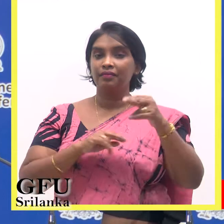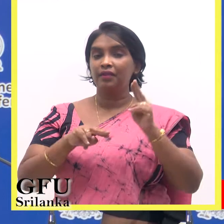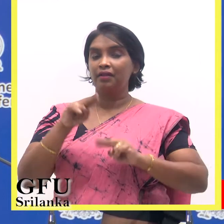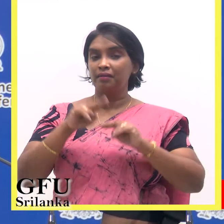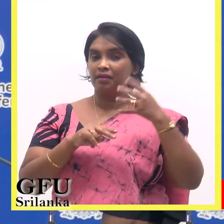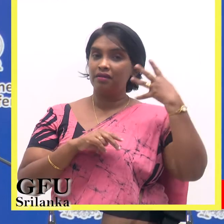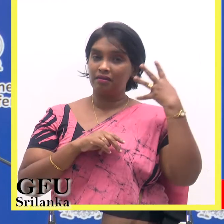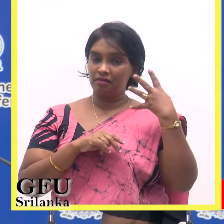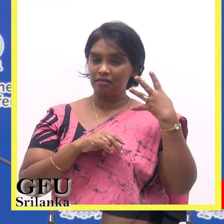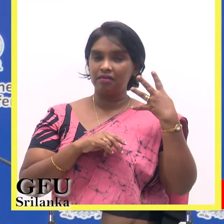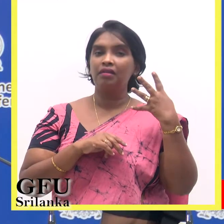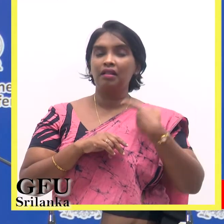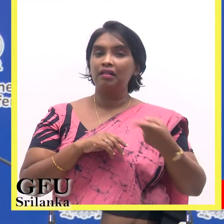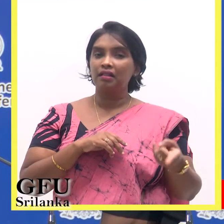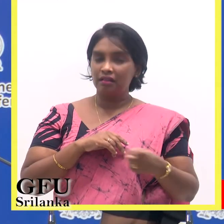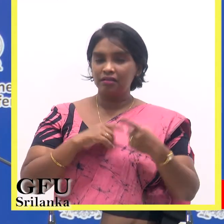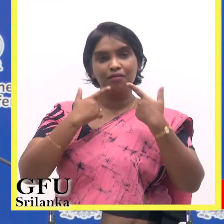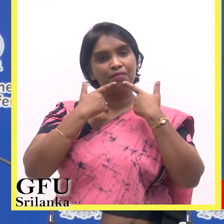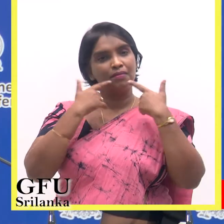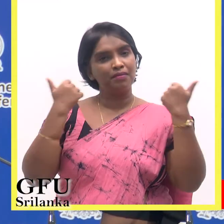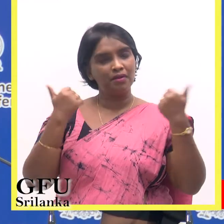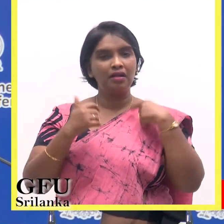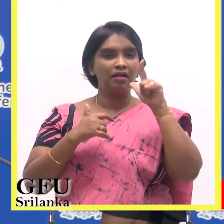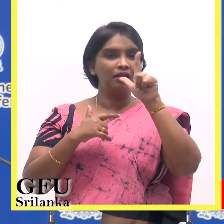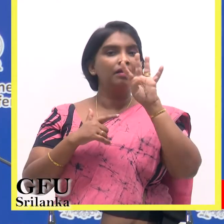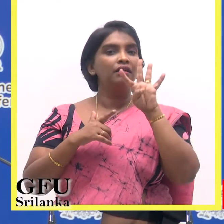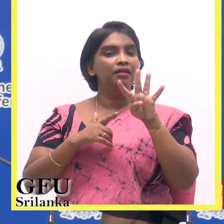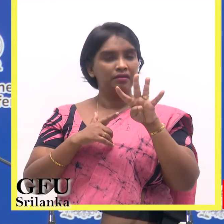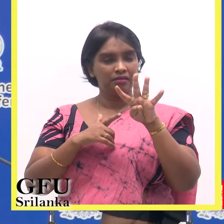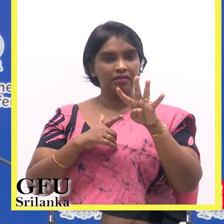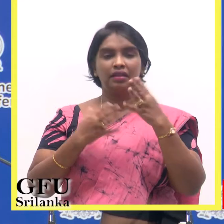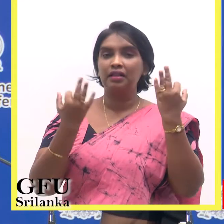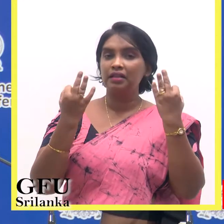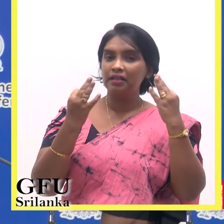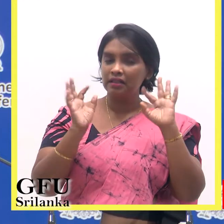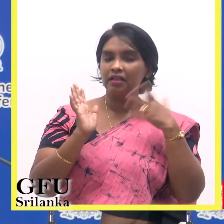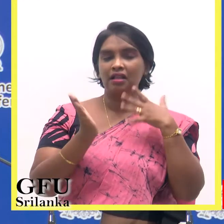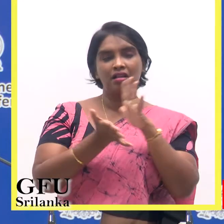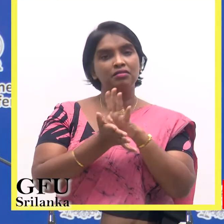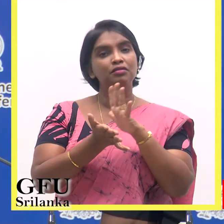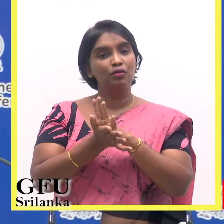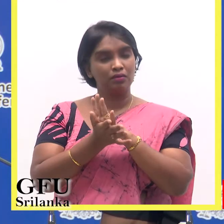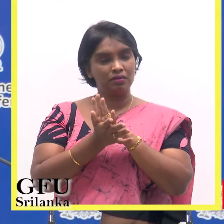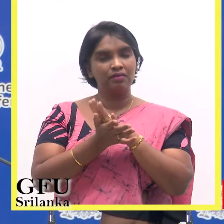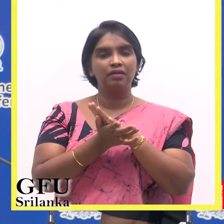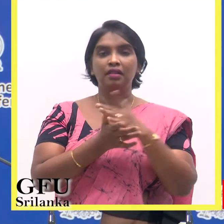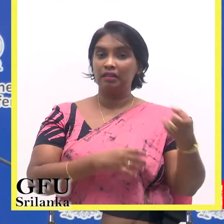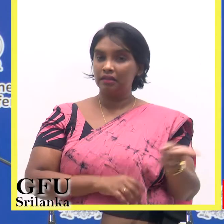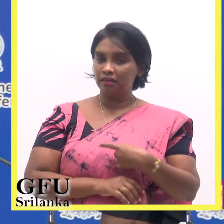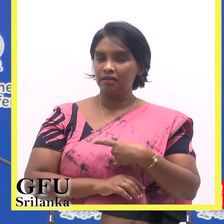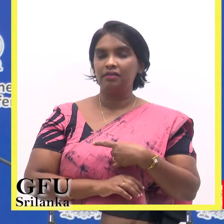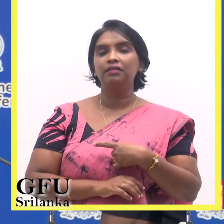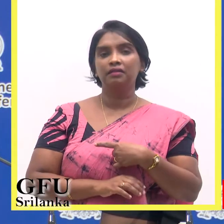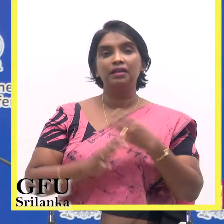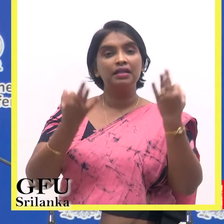ලැබෙන පෙබරාරි 4 වන දින අභිමානවත් 74 වන නිදා ජාතික නිදහස්